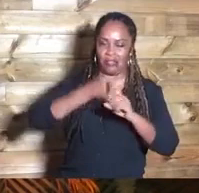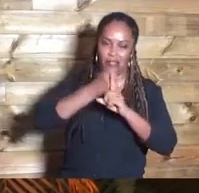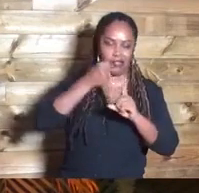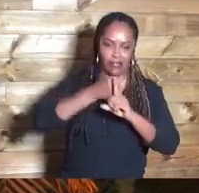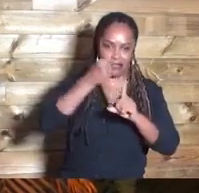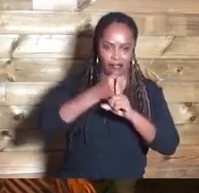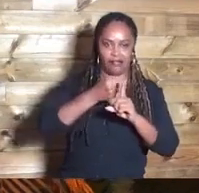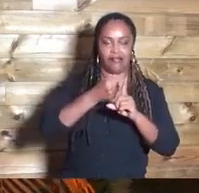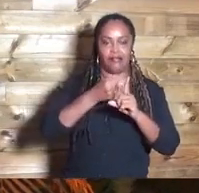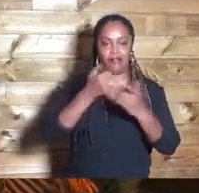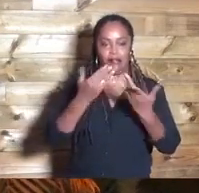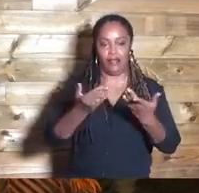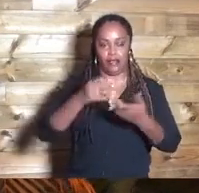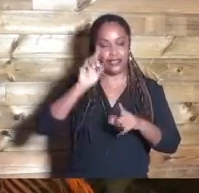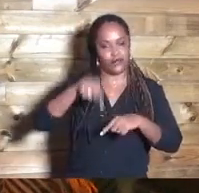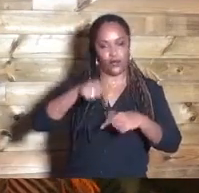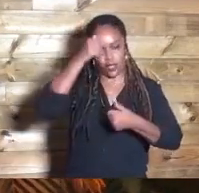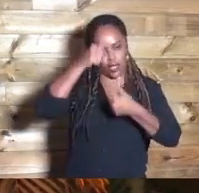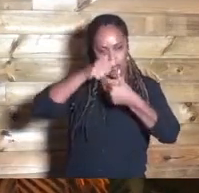communistes. C'est important de rappeler l'histoire.